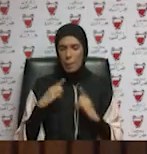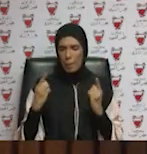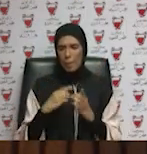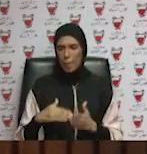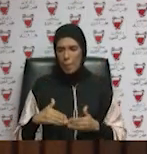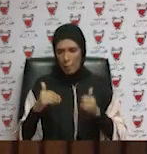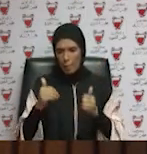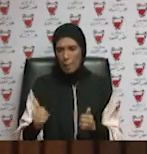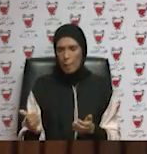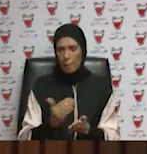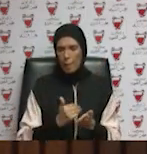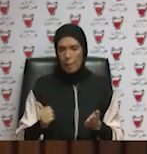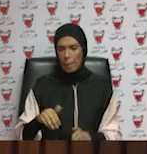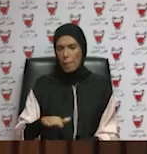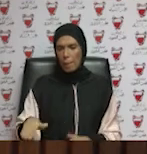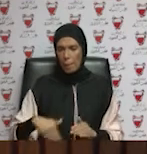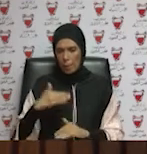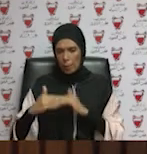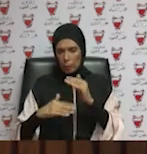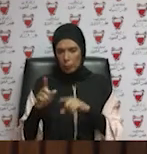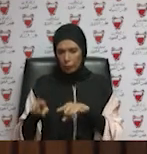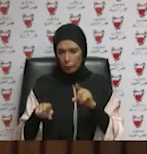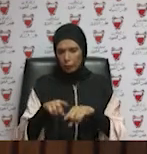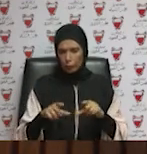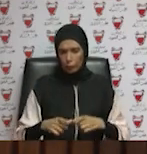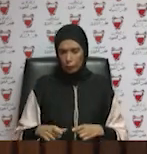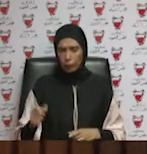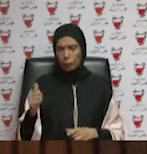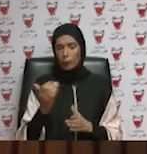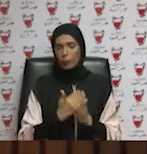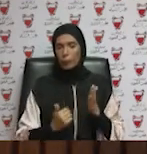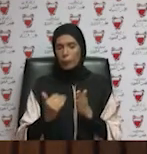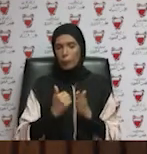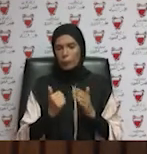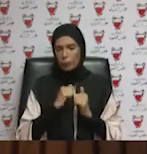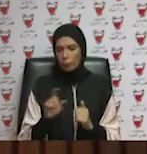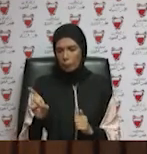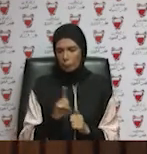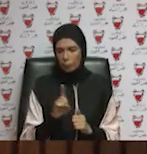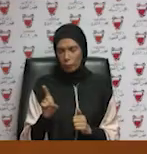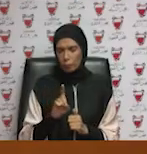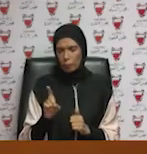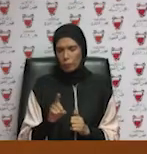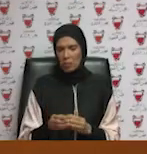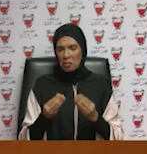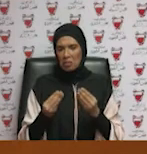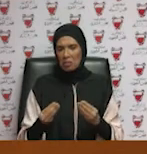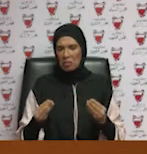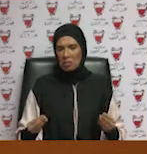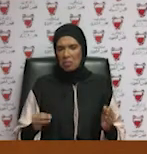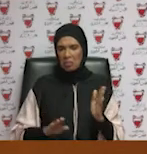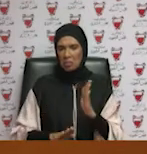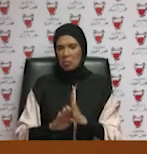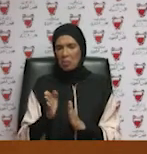حققه الاقتصاد الوطني من تطور في بعض المؤشرات الاقتصادية والمالية، إلا أنه لا يزال يعاني من بطء في معدل النمو في القطاعات